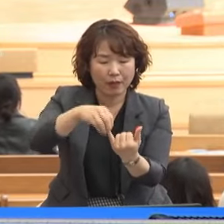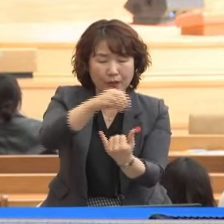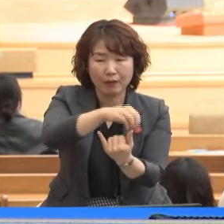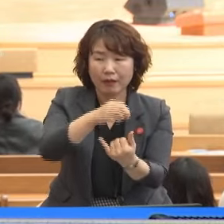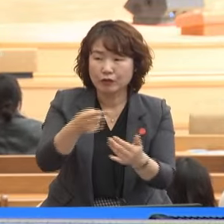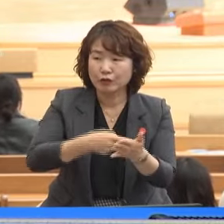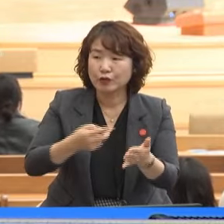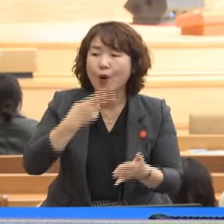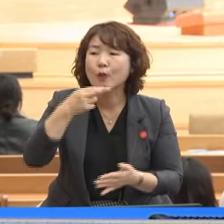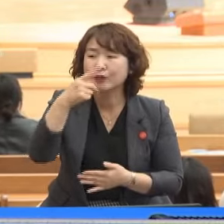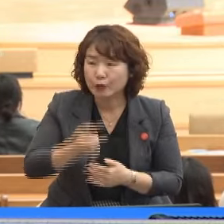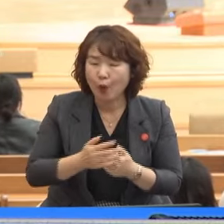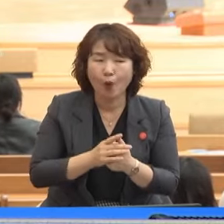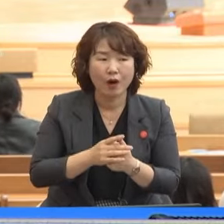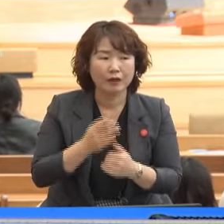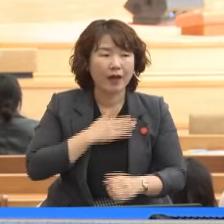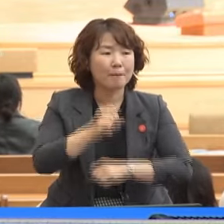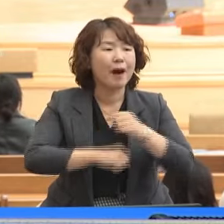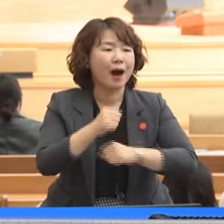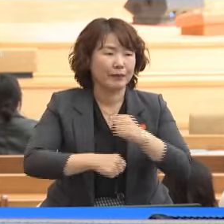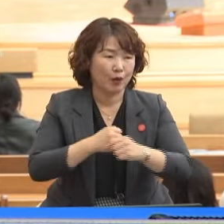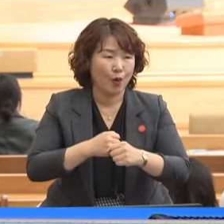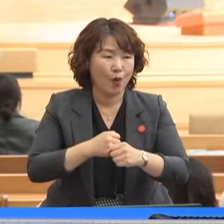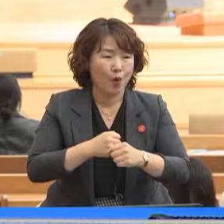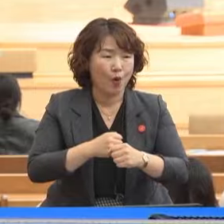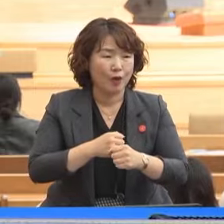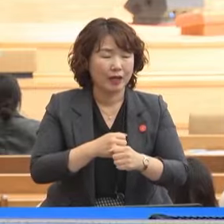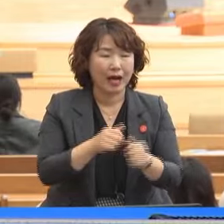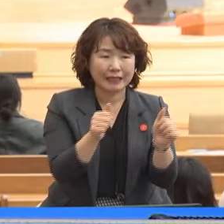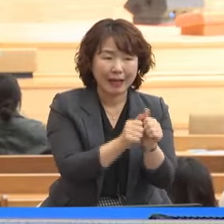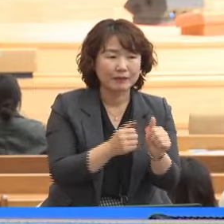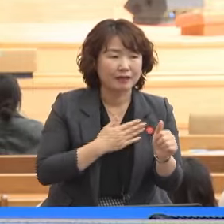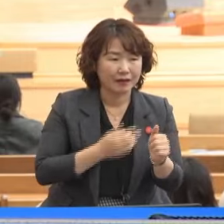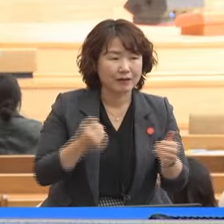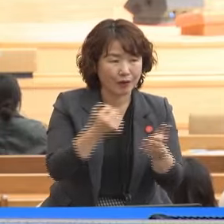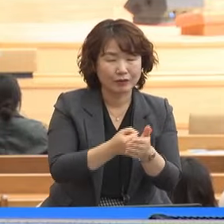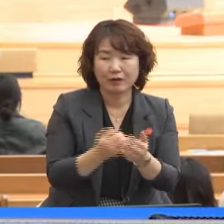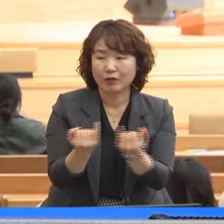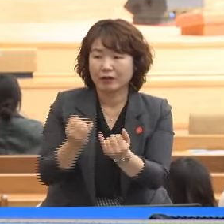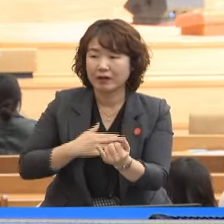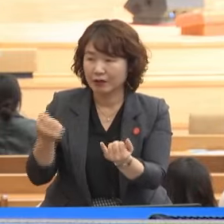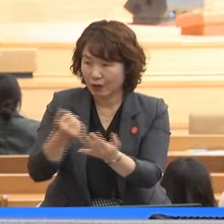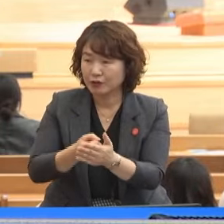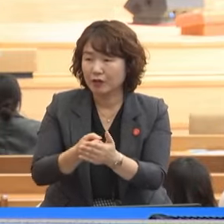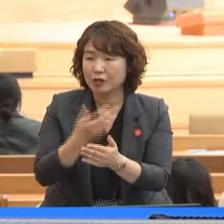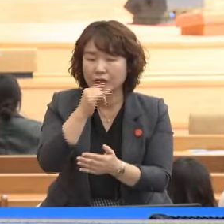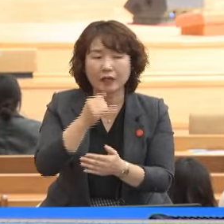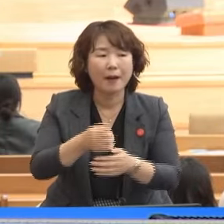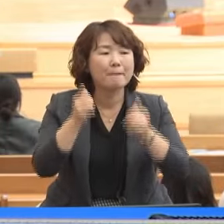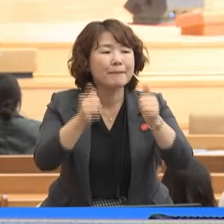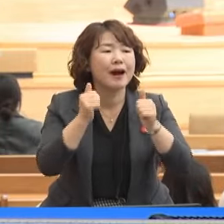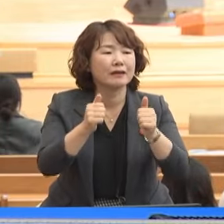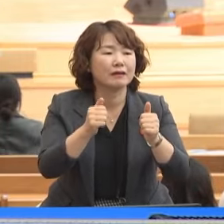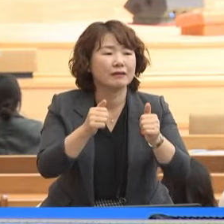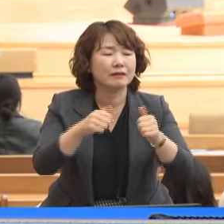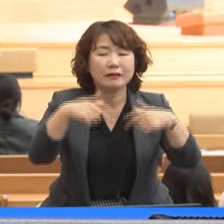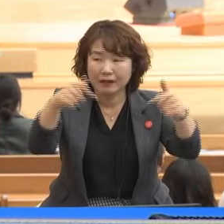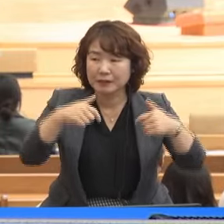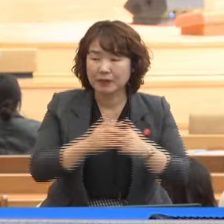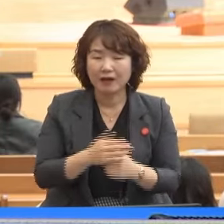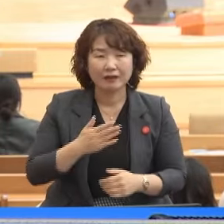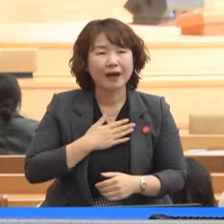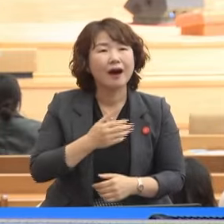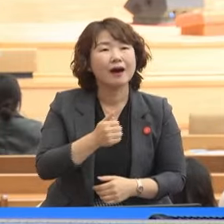성별을 정정할 수 있는 판결을 또 내렸어. 무슨 말이냐? 내가 남자라고 주장하면